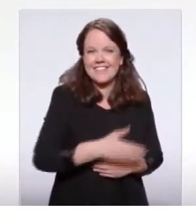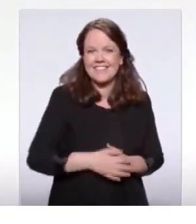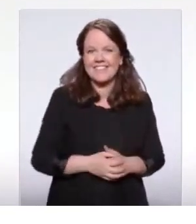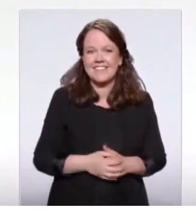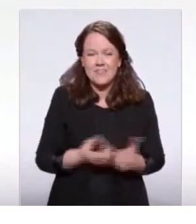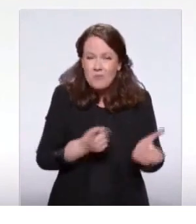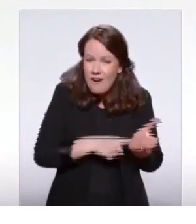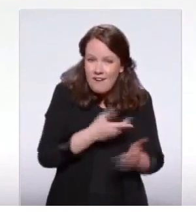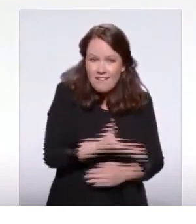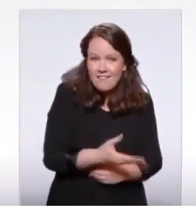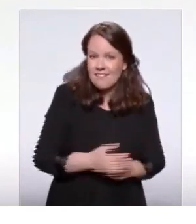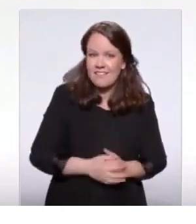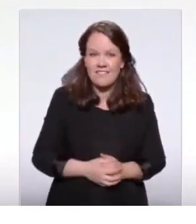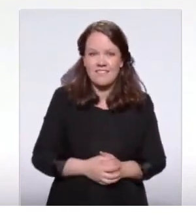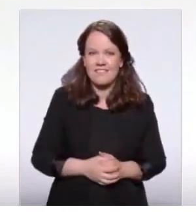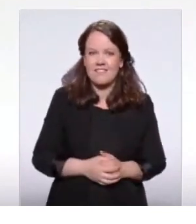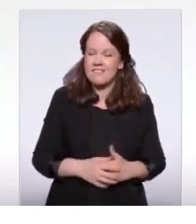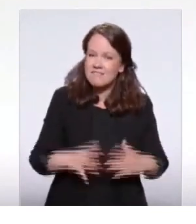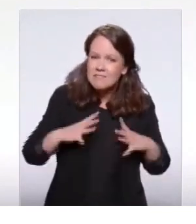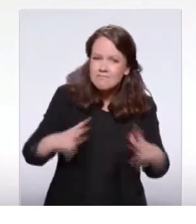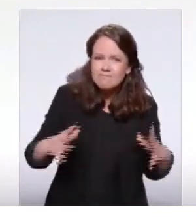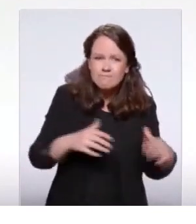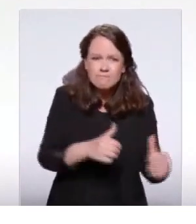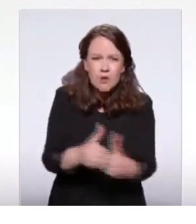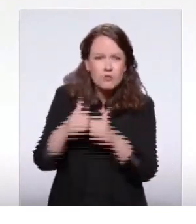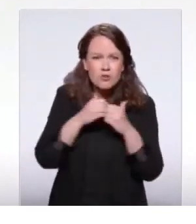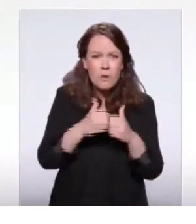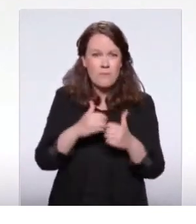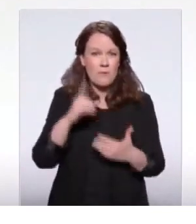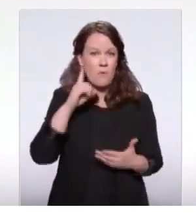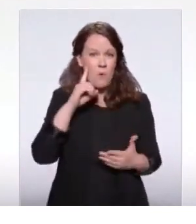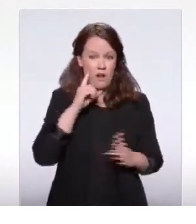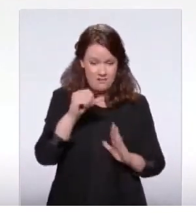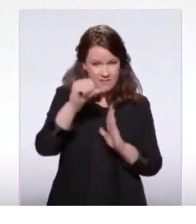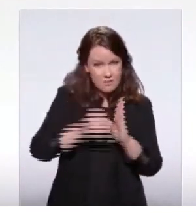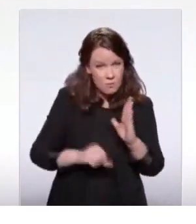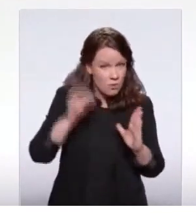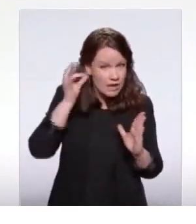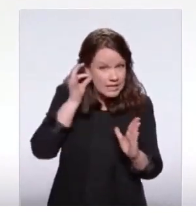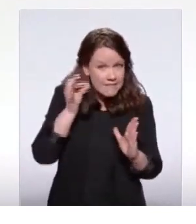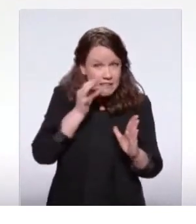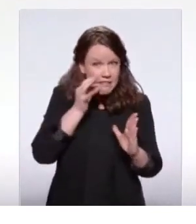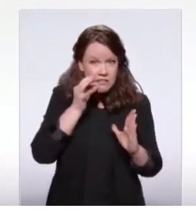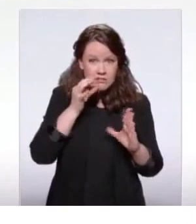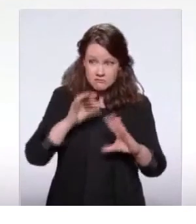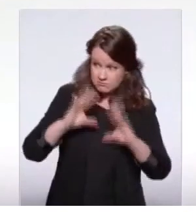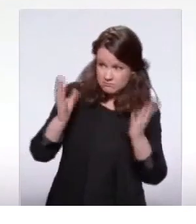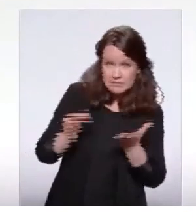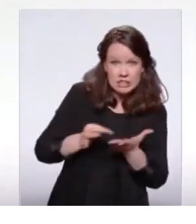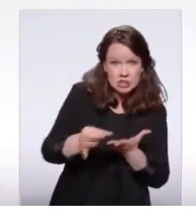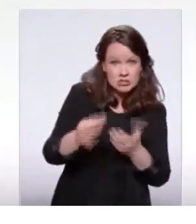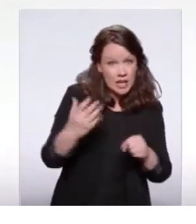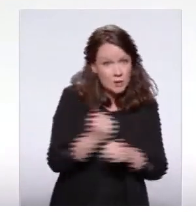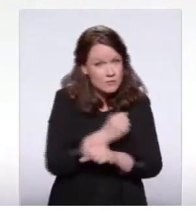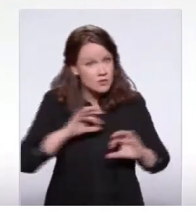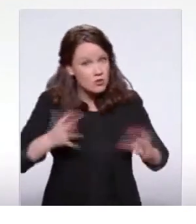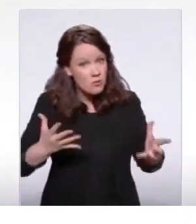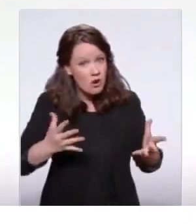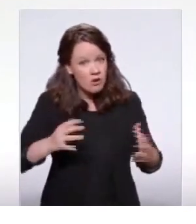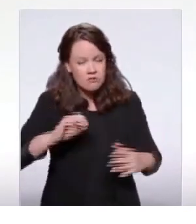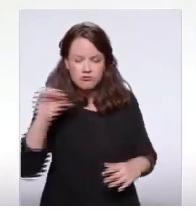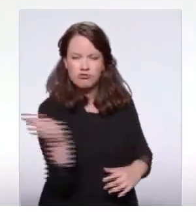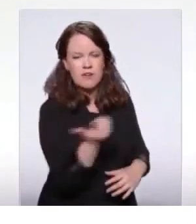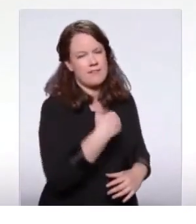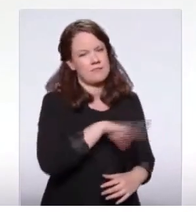Nous mobiliser parce que le succès de ce mois d'avril et de cette stratégie dépend de chacun d'entre nous, de